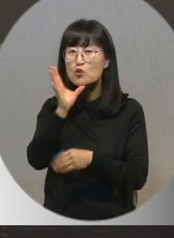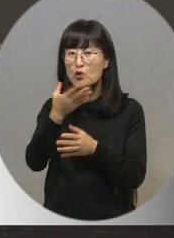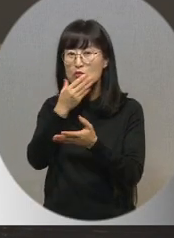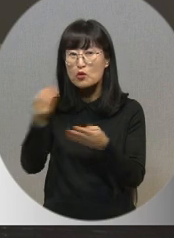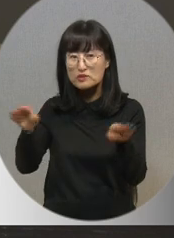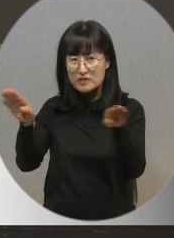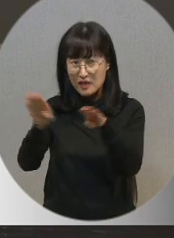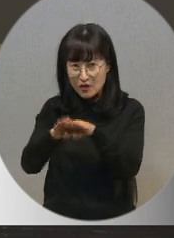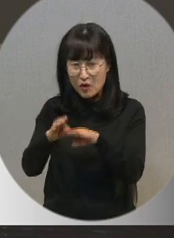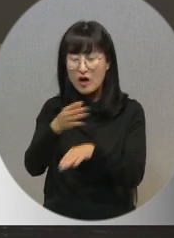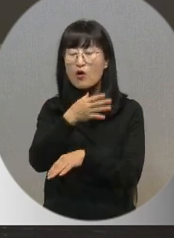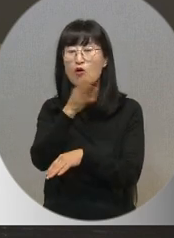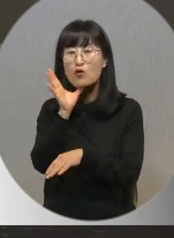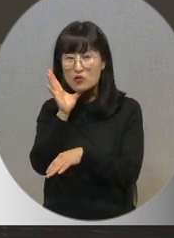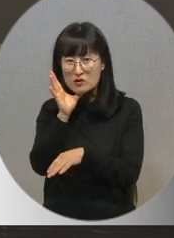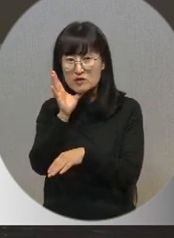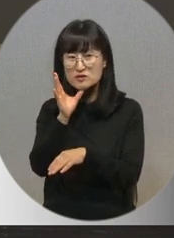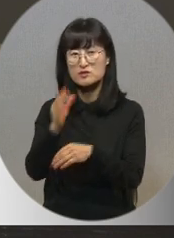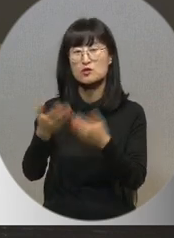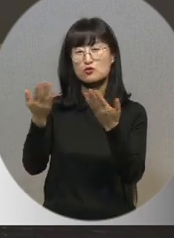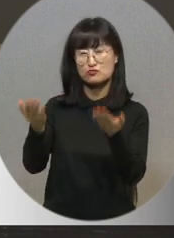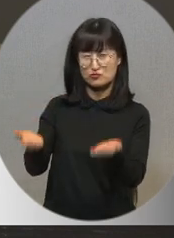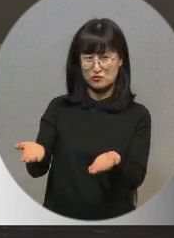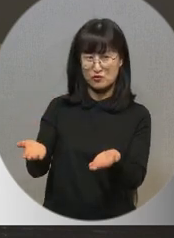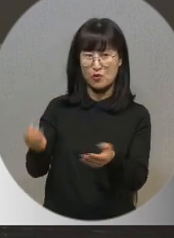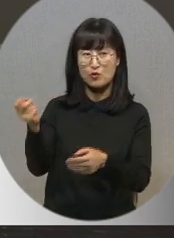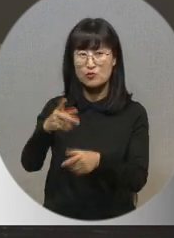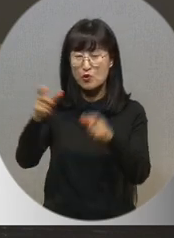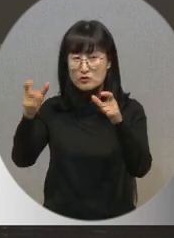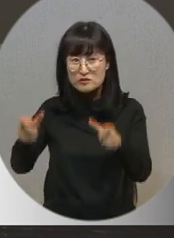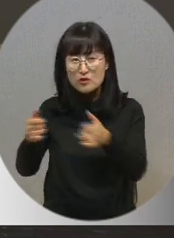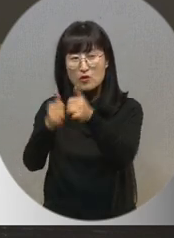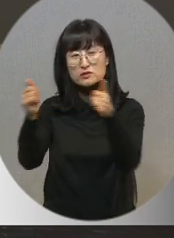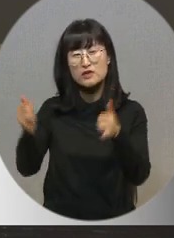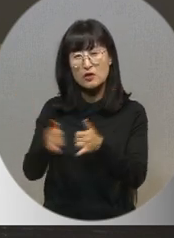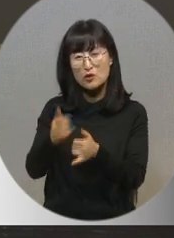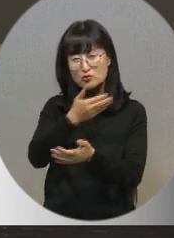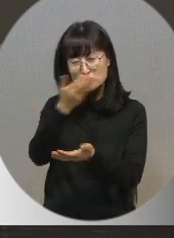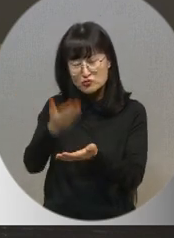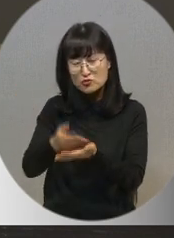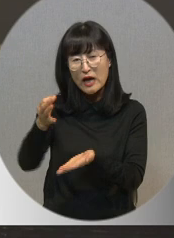어르신들의 든든한 쉼터이자 적사의 귀중한 재산으로